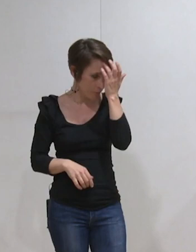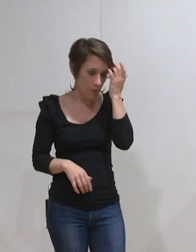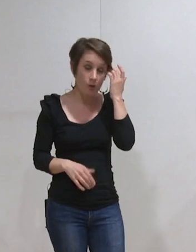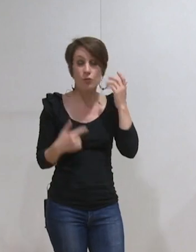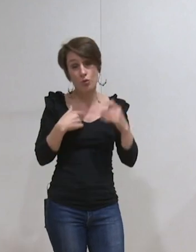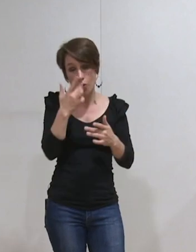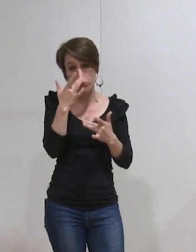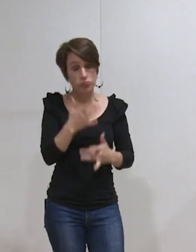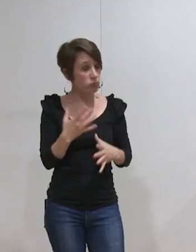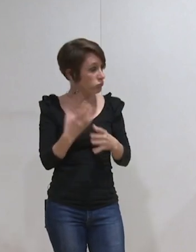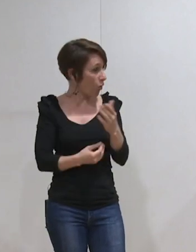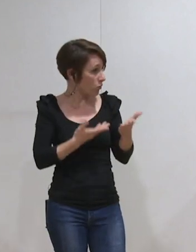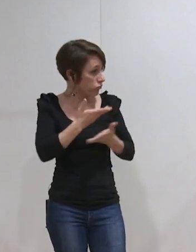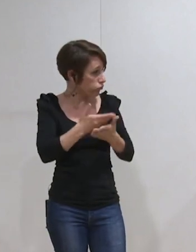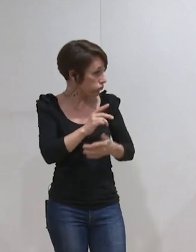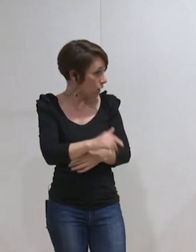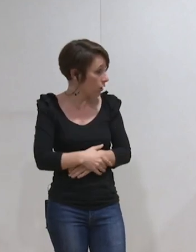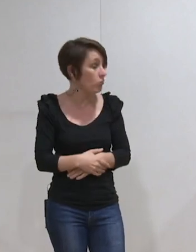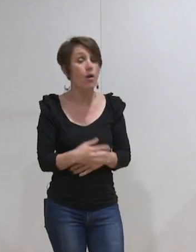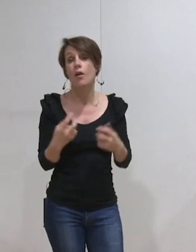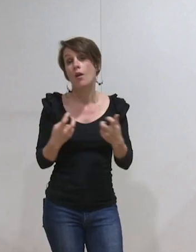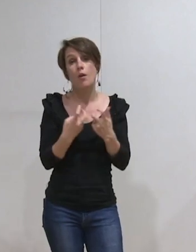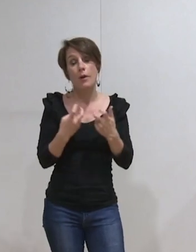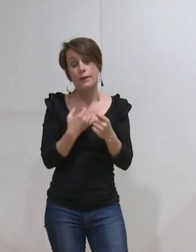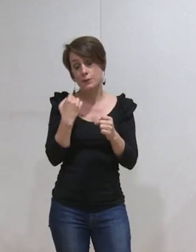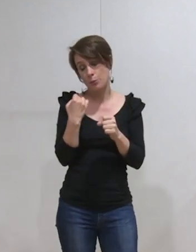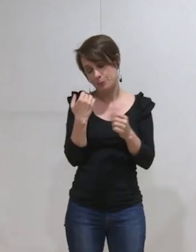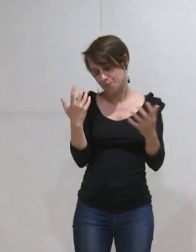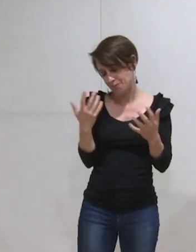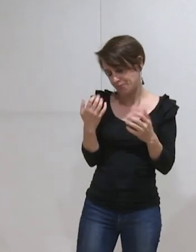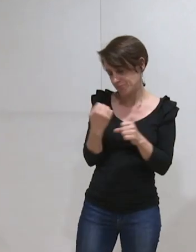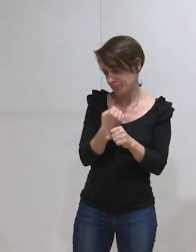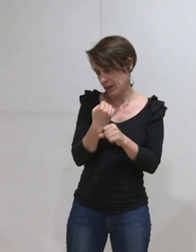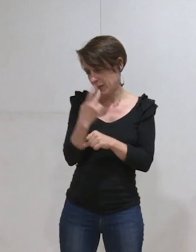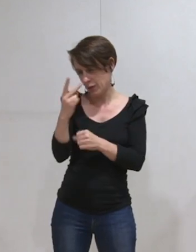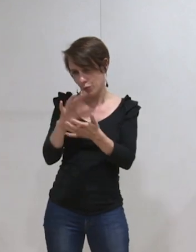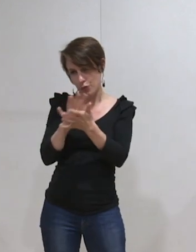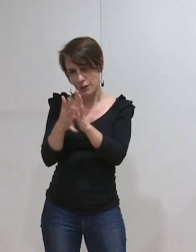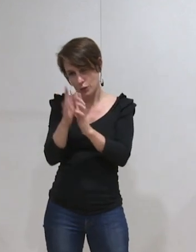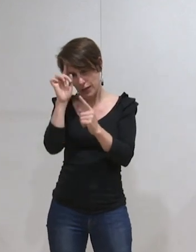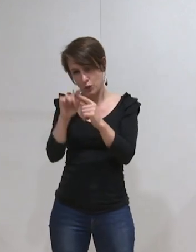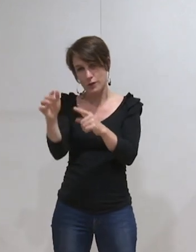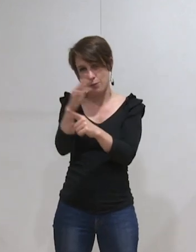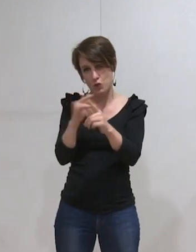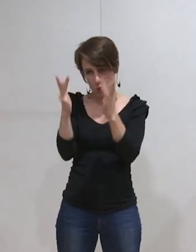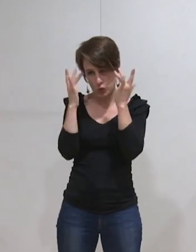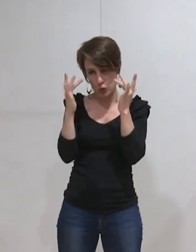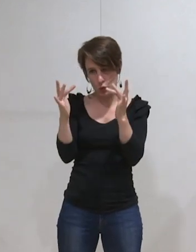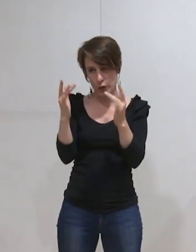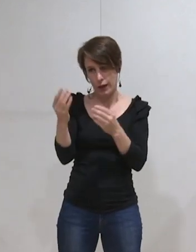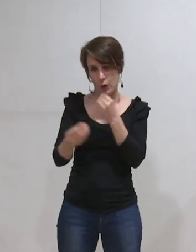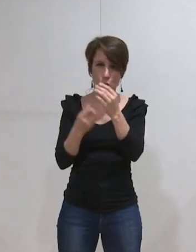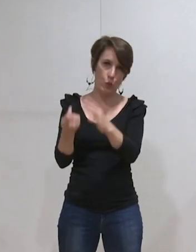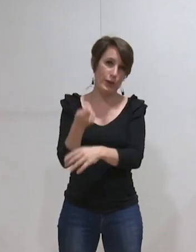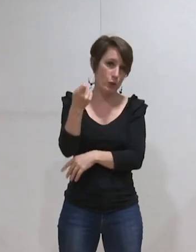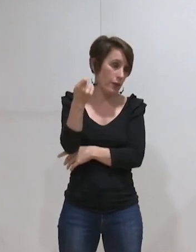prend euh le travail de des associations dans le secteur socioculturel et éducatif